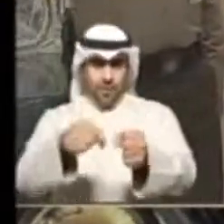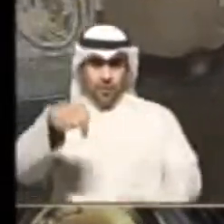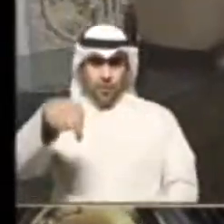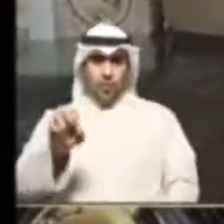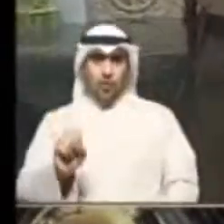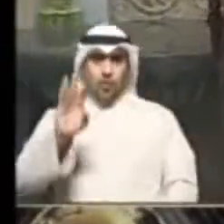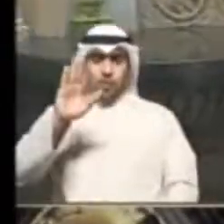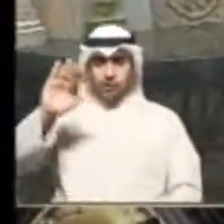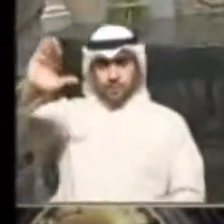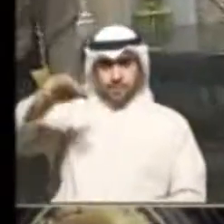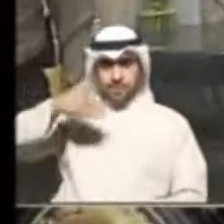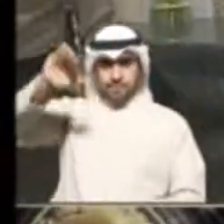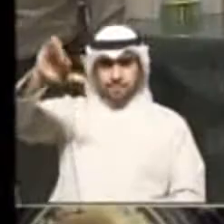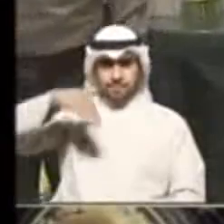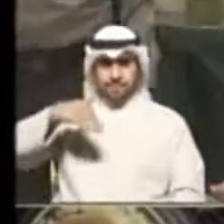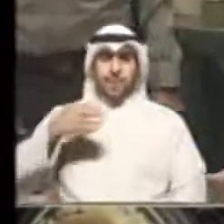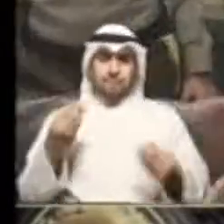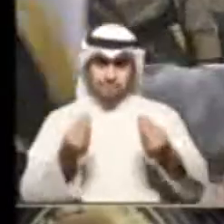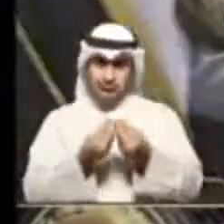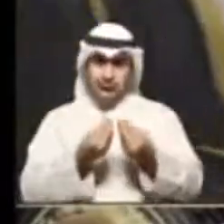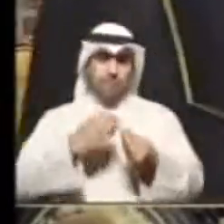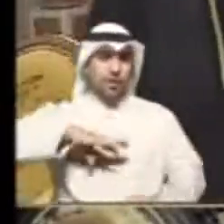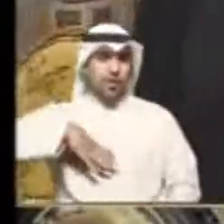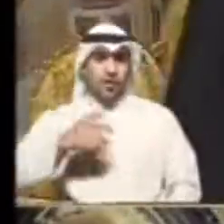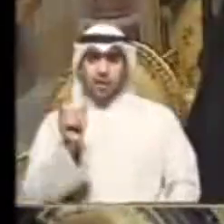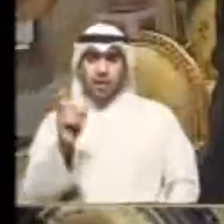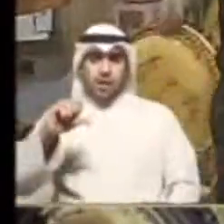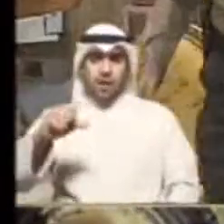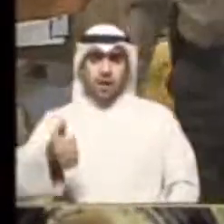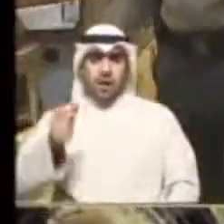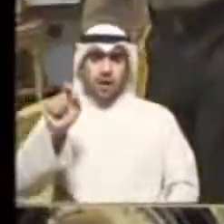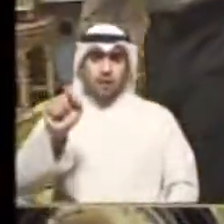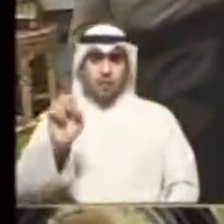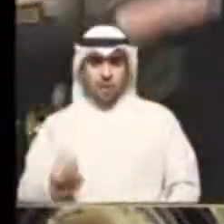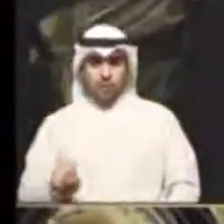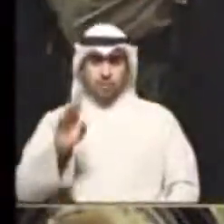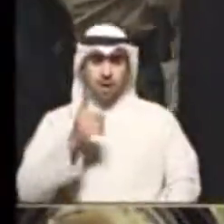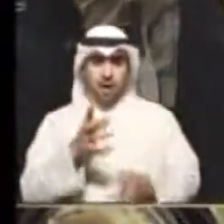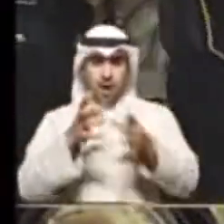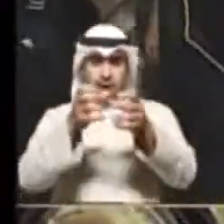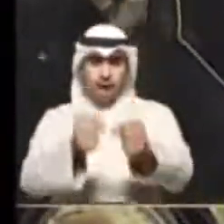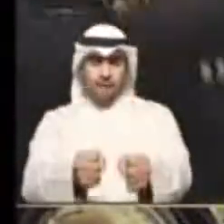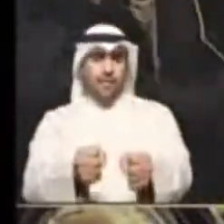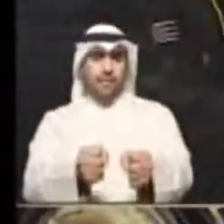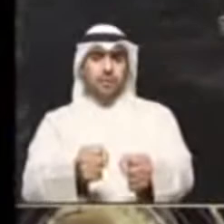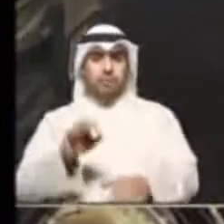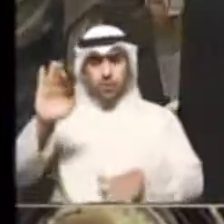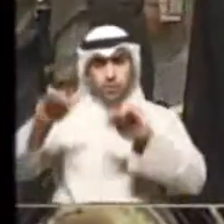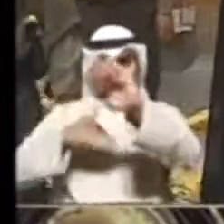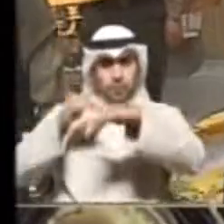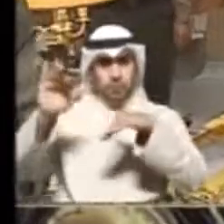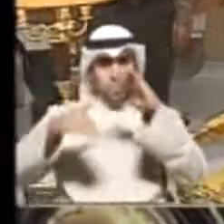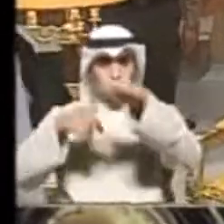صباح اليوم، وبحضور سمو ولي العهد الشيخ نواف الأحمد الجابر الصباح، استقبل سموه رعاه